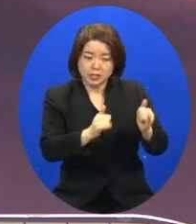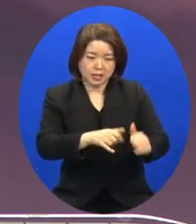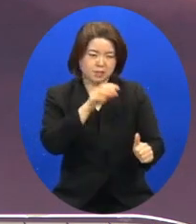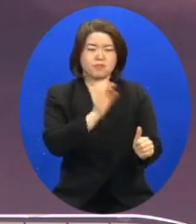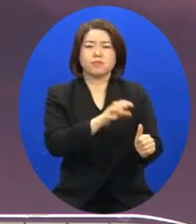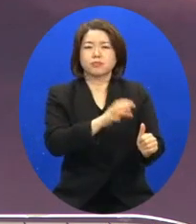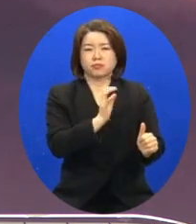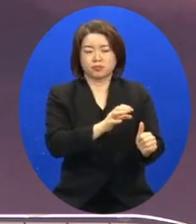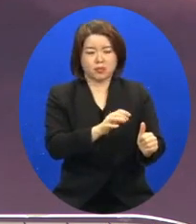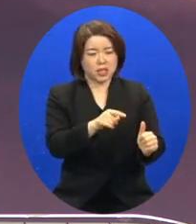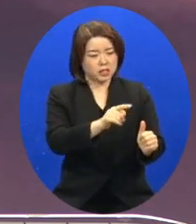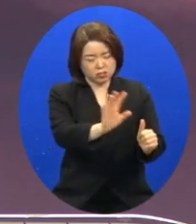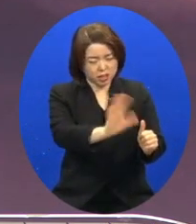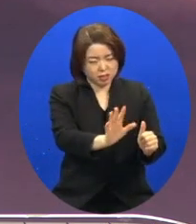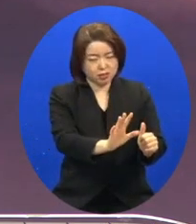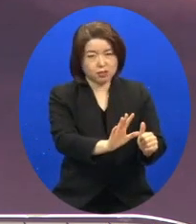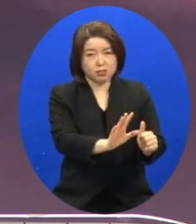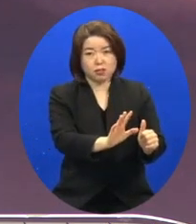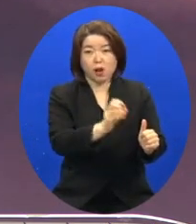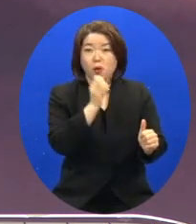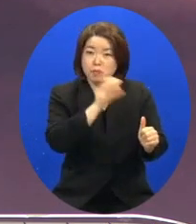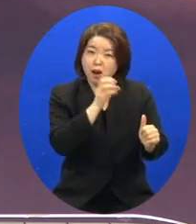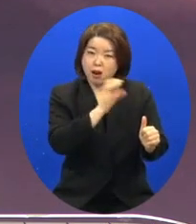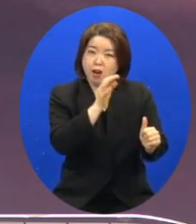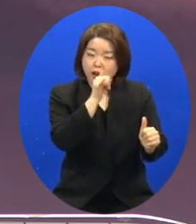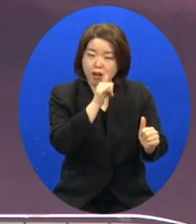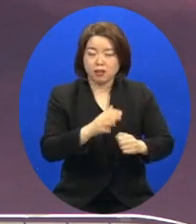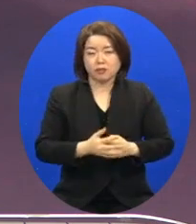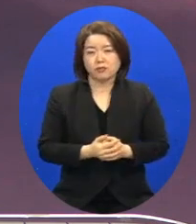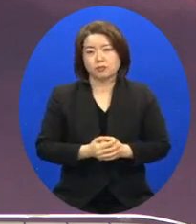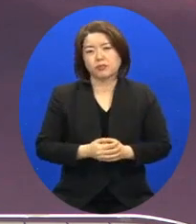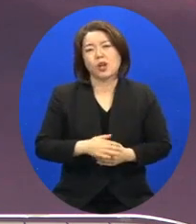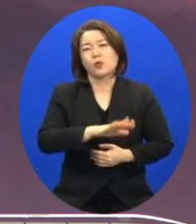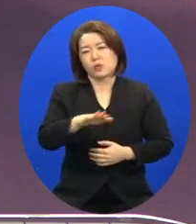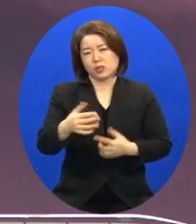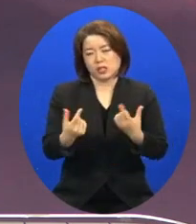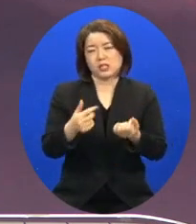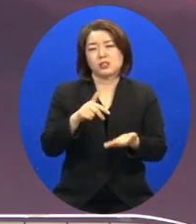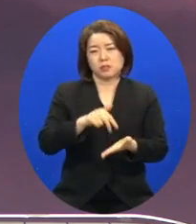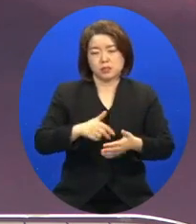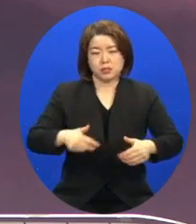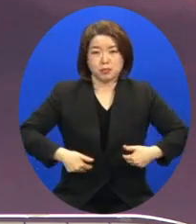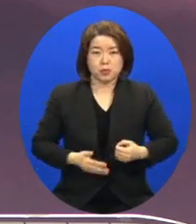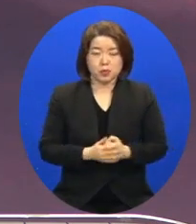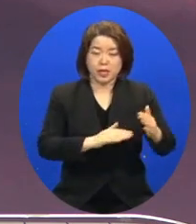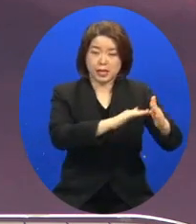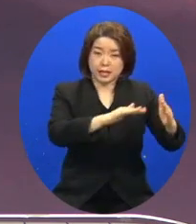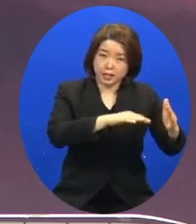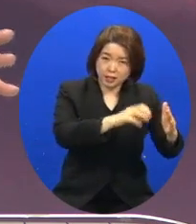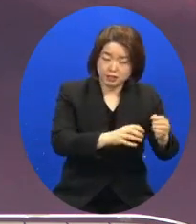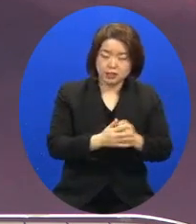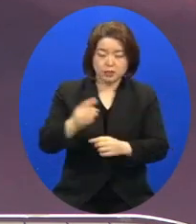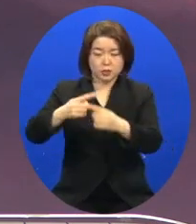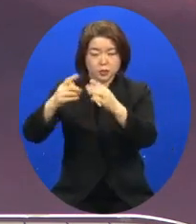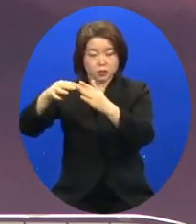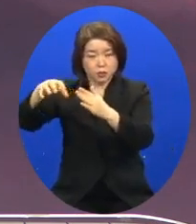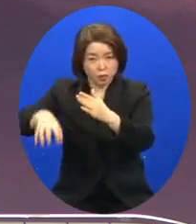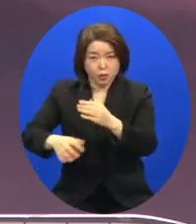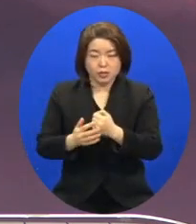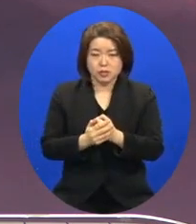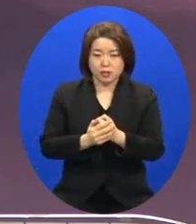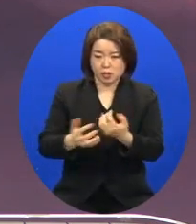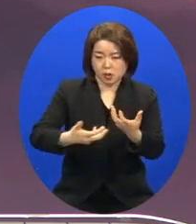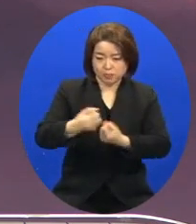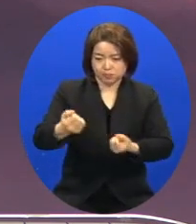거예요. 그렇게 하는 거 아니라고. 우리도 이렇게 해야 하는 거예요. 가정에서나 교회에서나 만약에 분열과